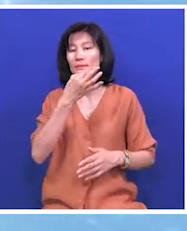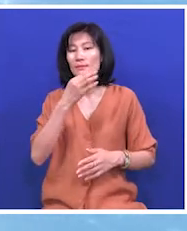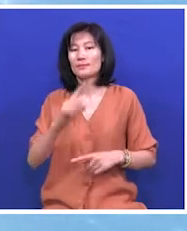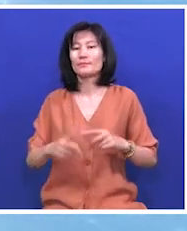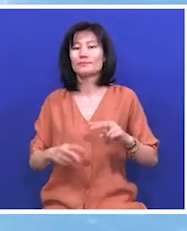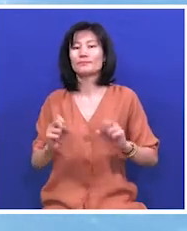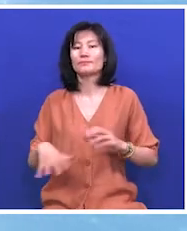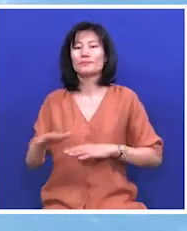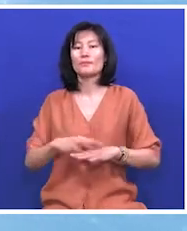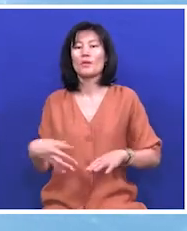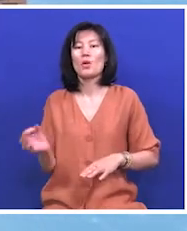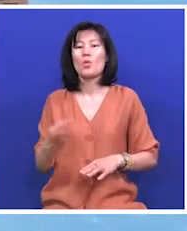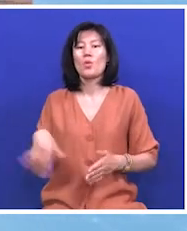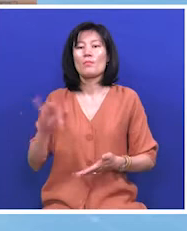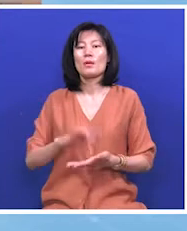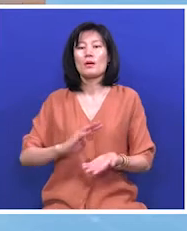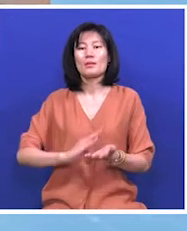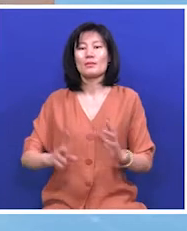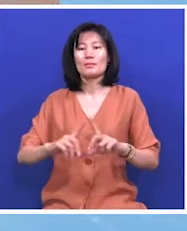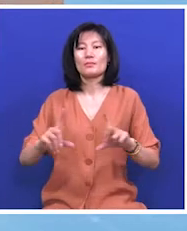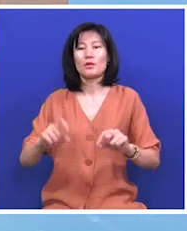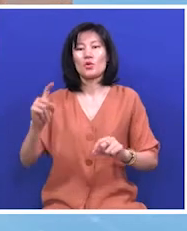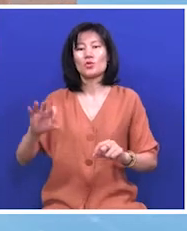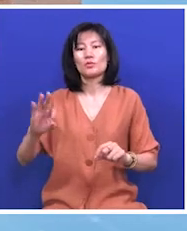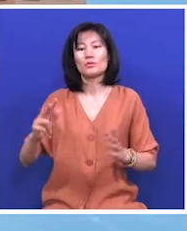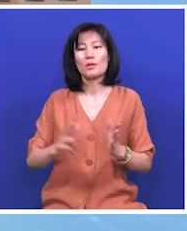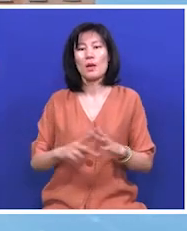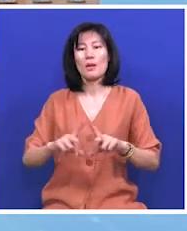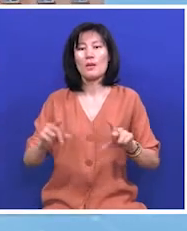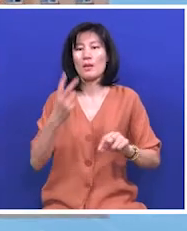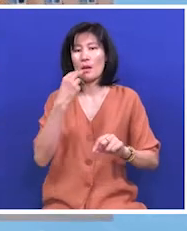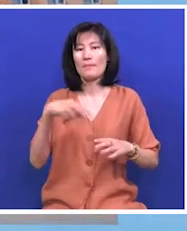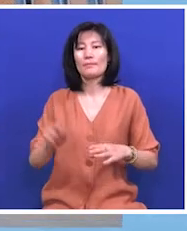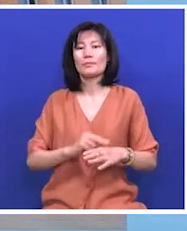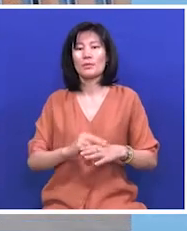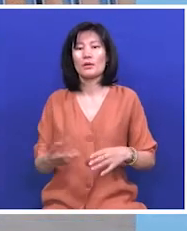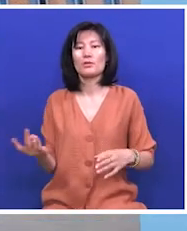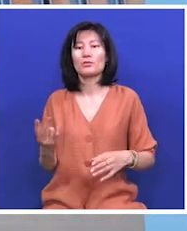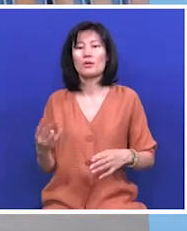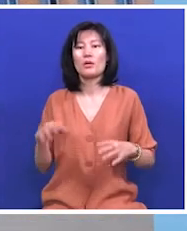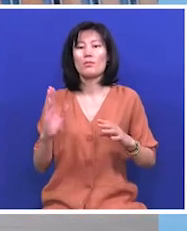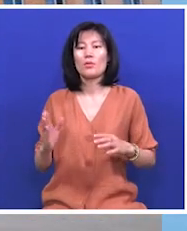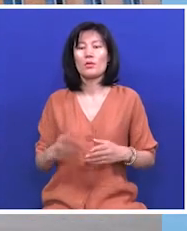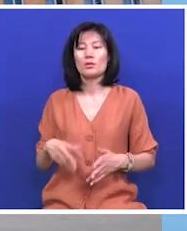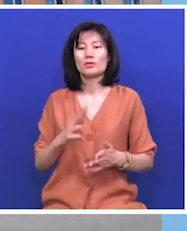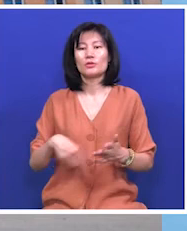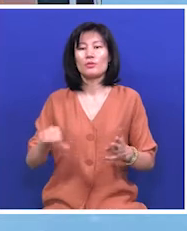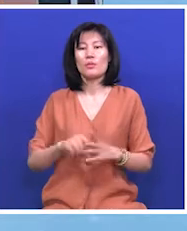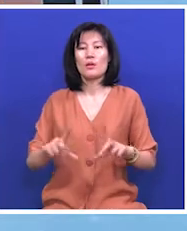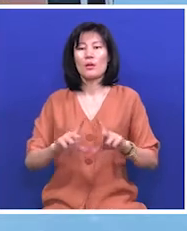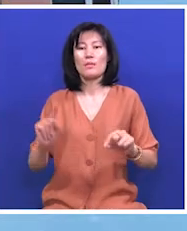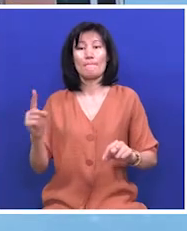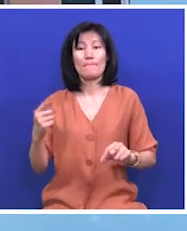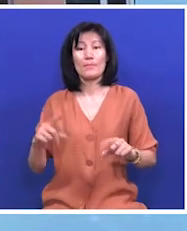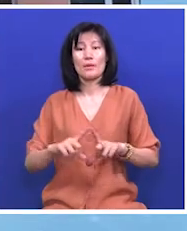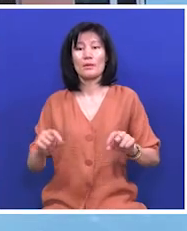ерте іске асырылды. Жалпы облыс орталығында 40 мектеп, 108 балабақша бар. Соның ішінде жөндеу жұмыстарын қажетті деп тапқан 26 мектеп